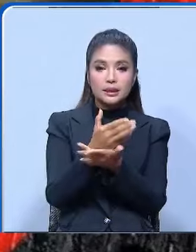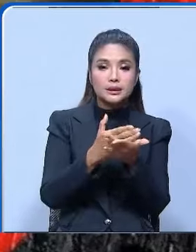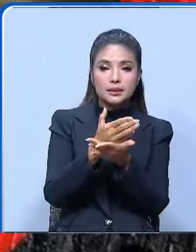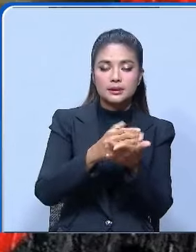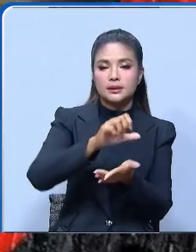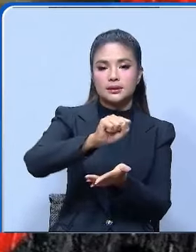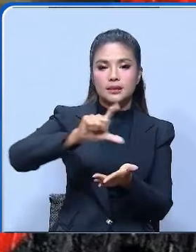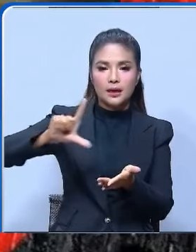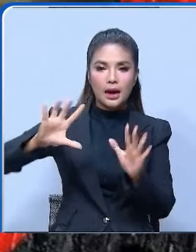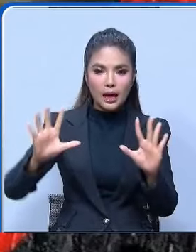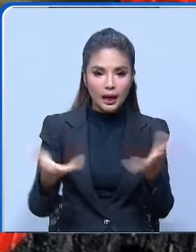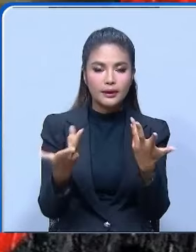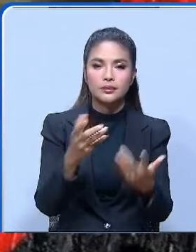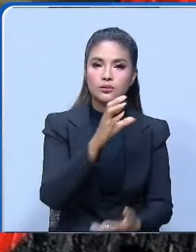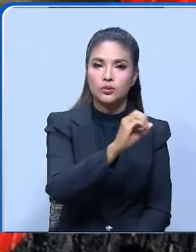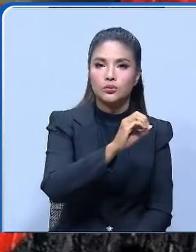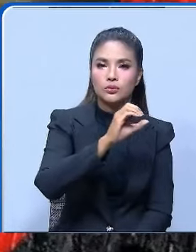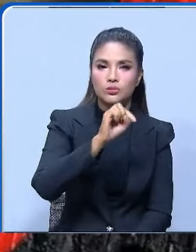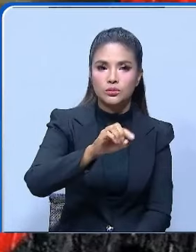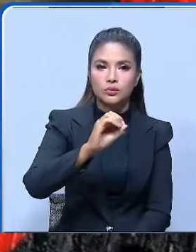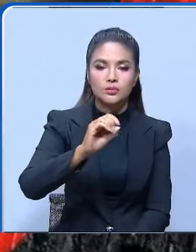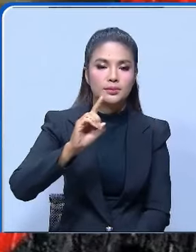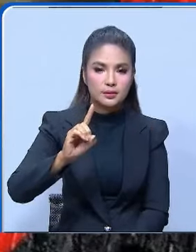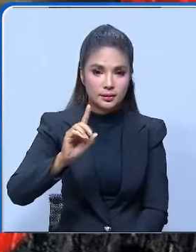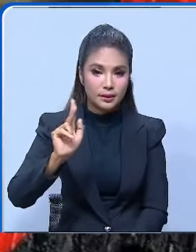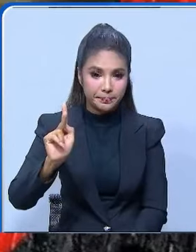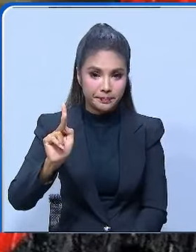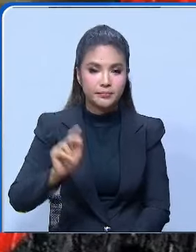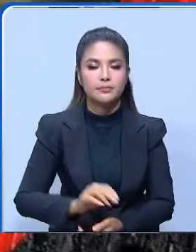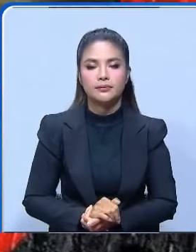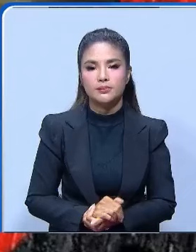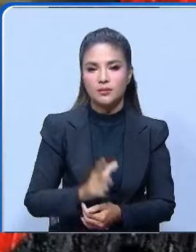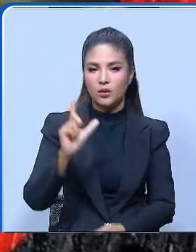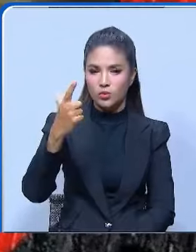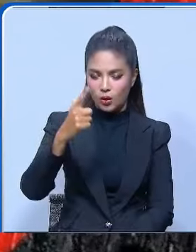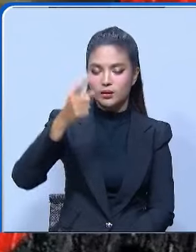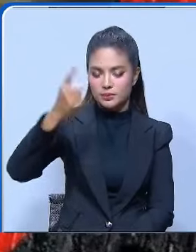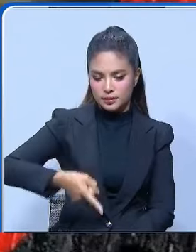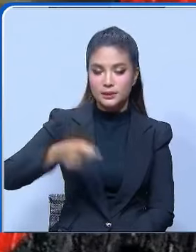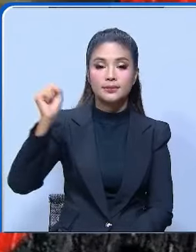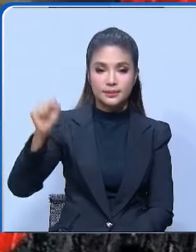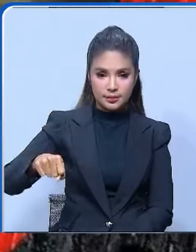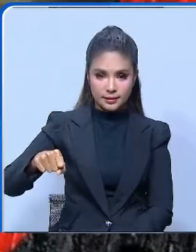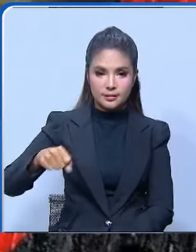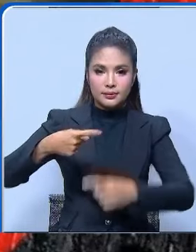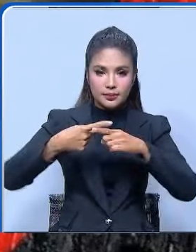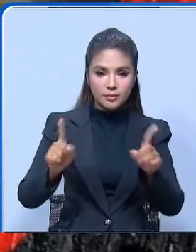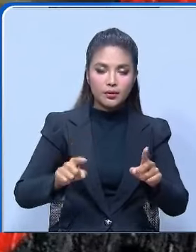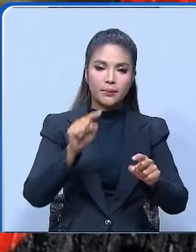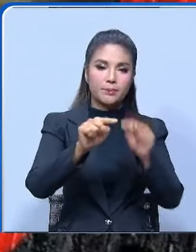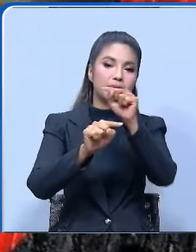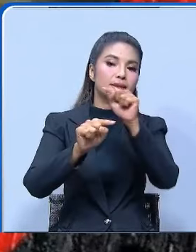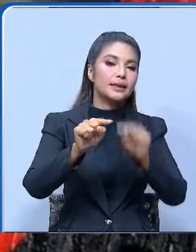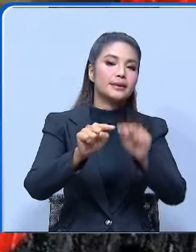ไป 0.01 กรัมสรุปง่ายๆทองที่นำไปตรวจเนี่ยก็คือเป็นทองแท้นี่แหละแต่เปอร์เซ็นต์หรือว่าน้ำหนักท